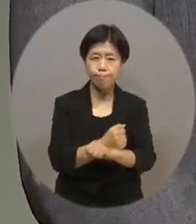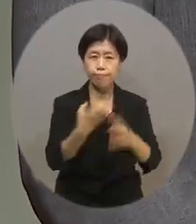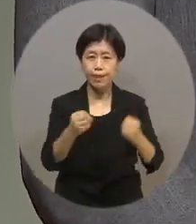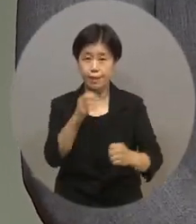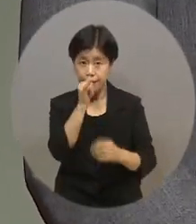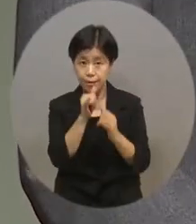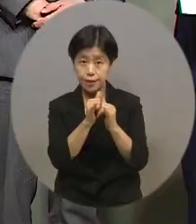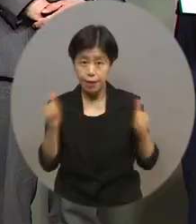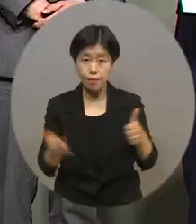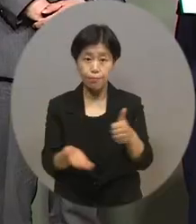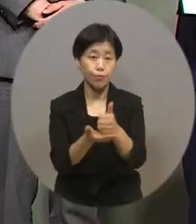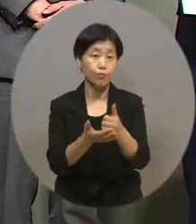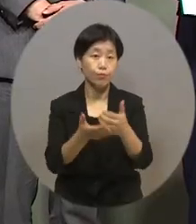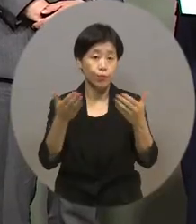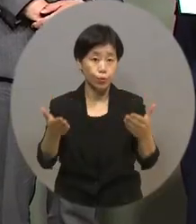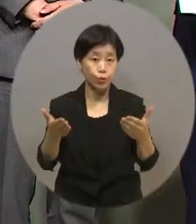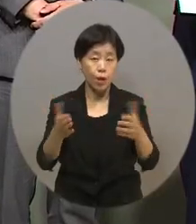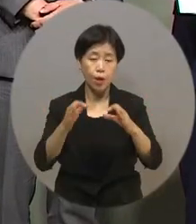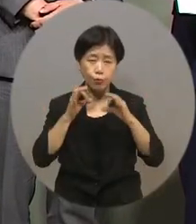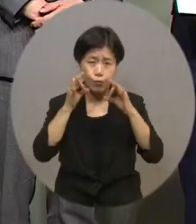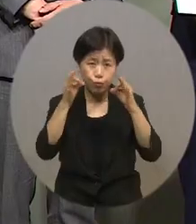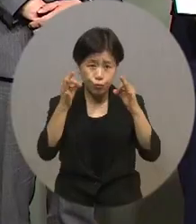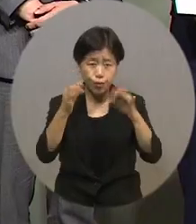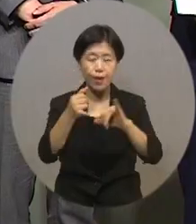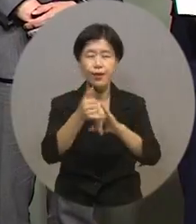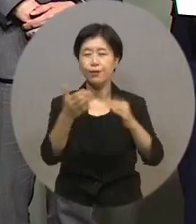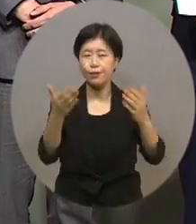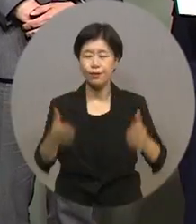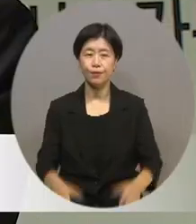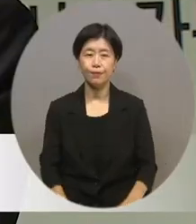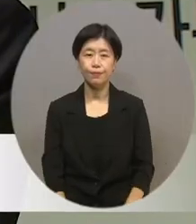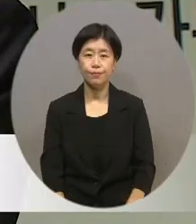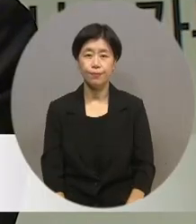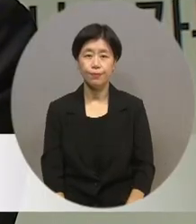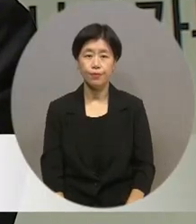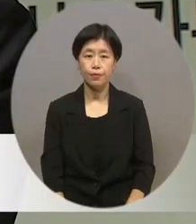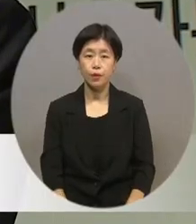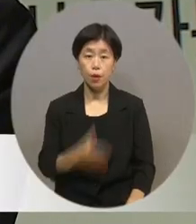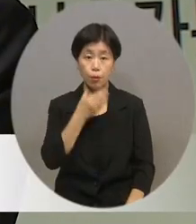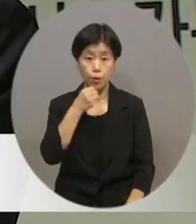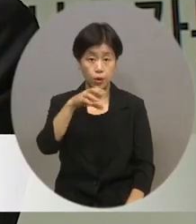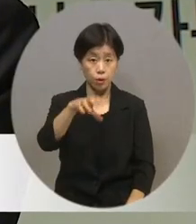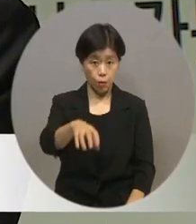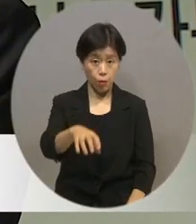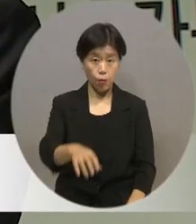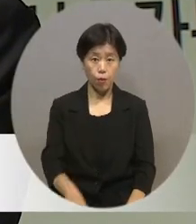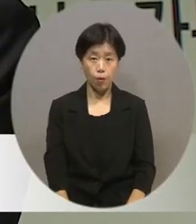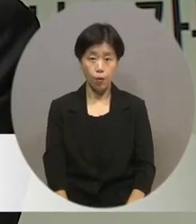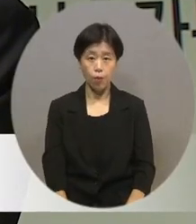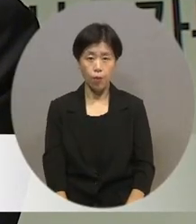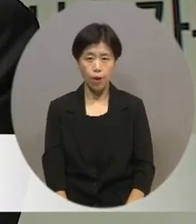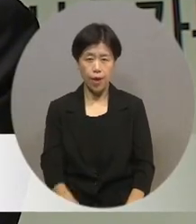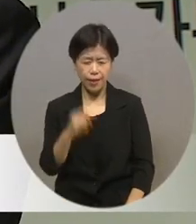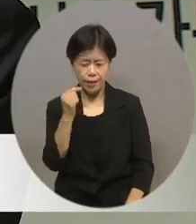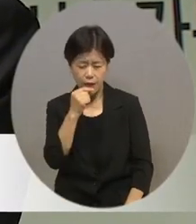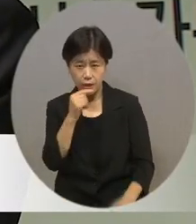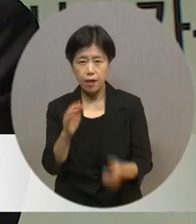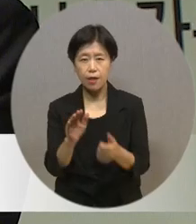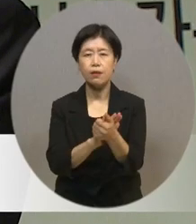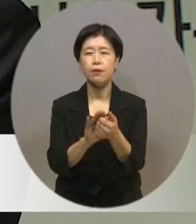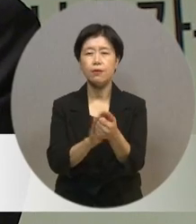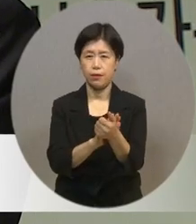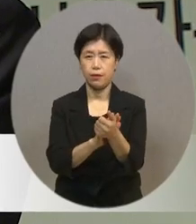격려하고 사회복지 발전을 위해 노력할 것을 다짐하는 자리. 복지에는 민간의 섬세한